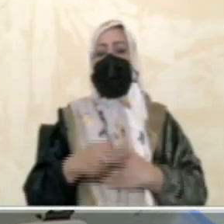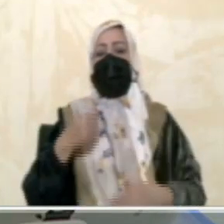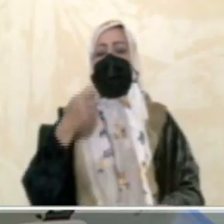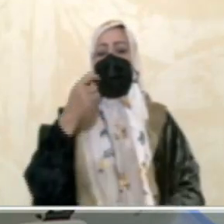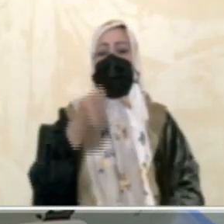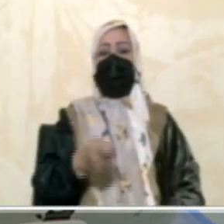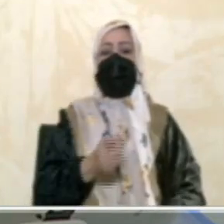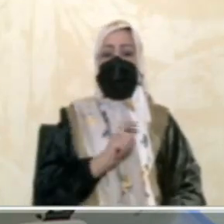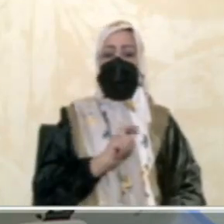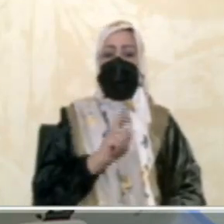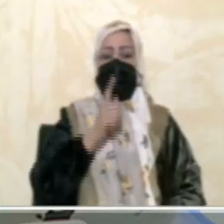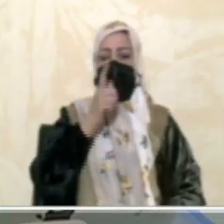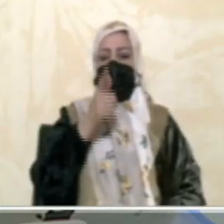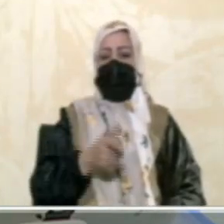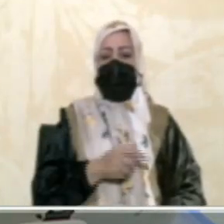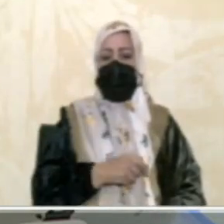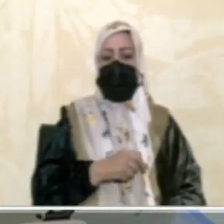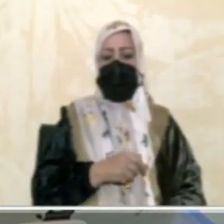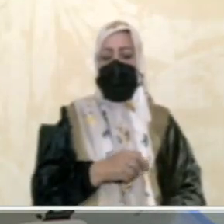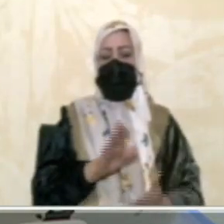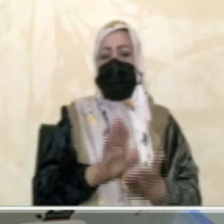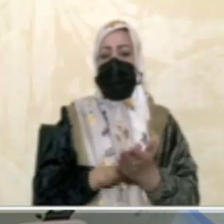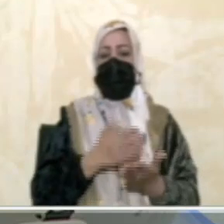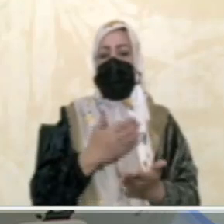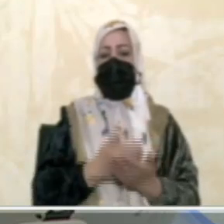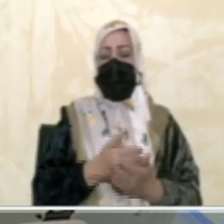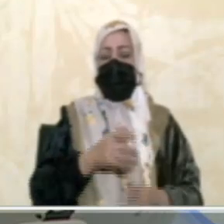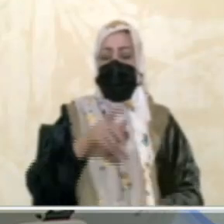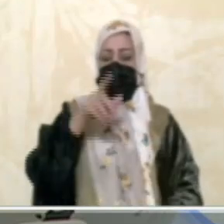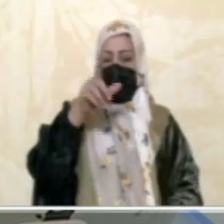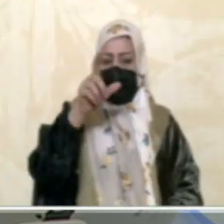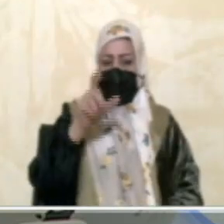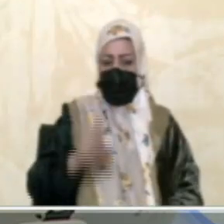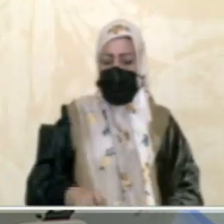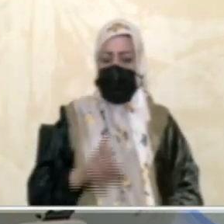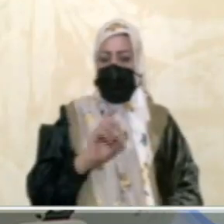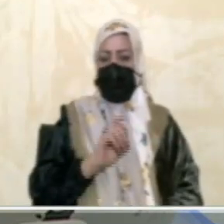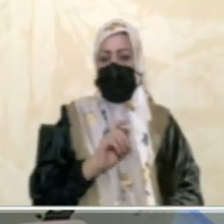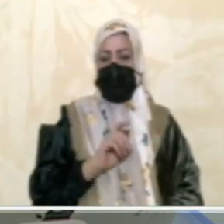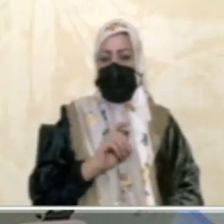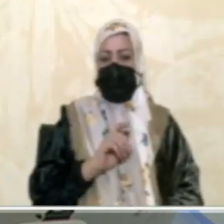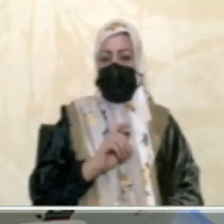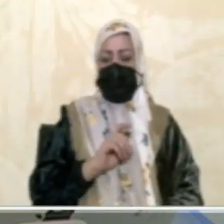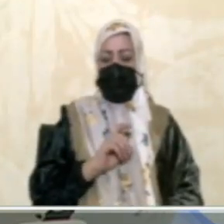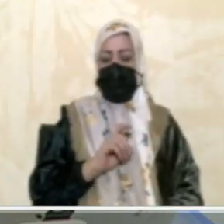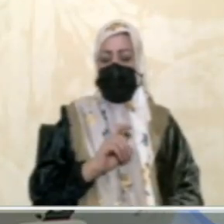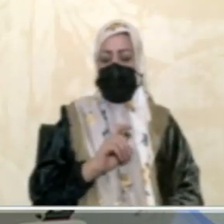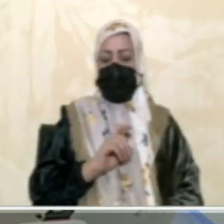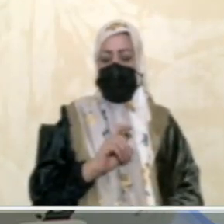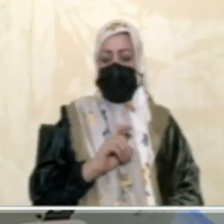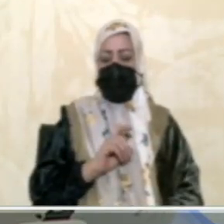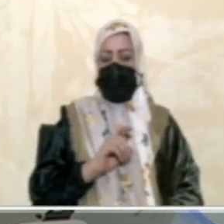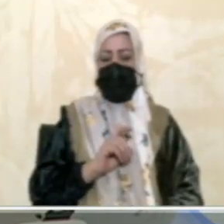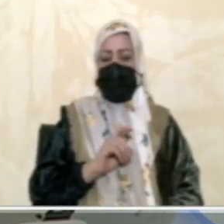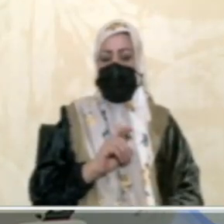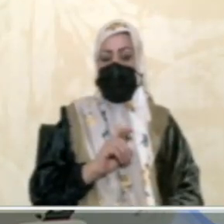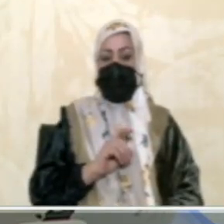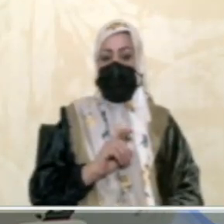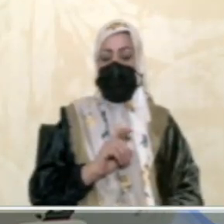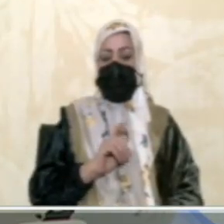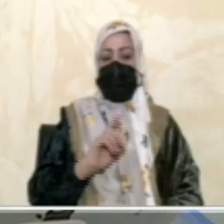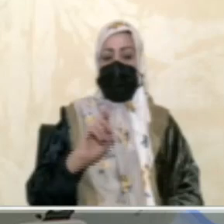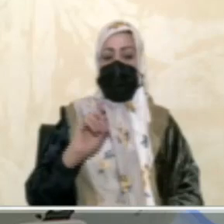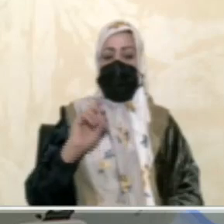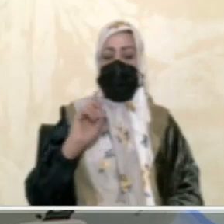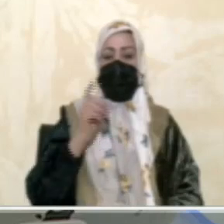فلان كان يعني لم يكن على مثلا لم